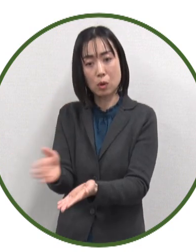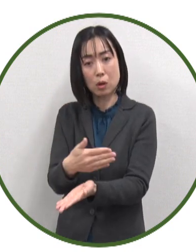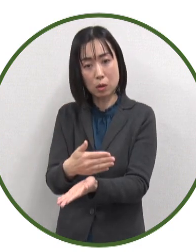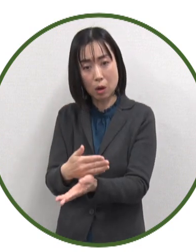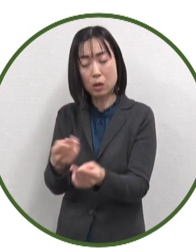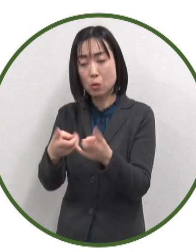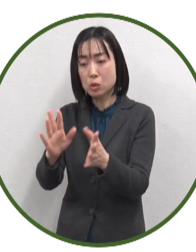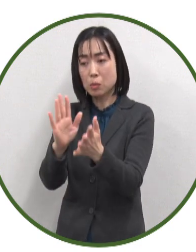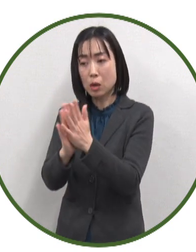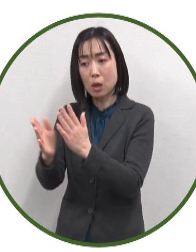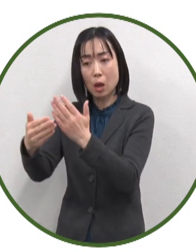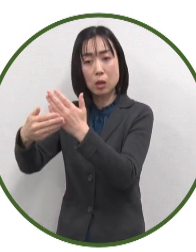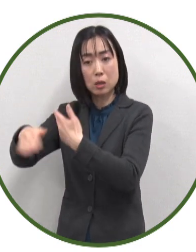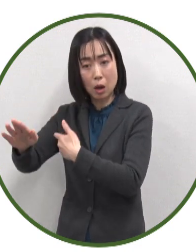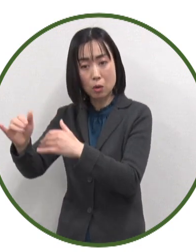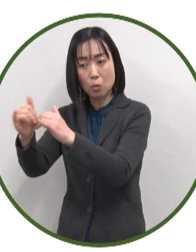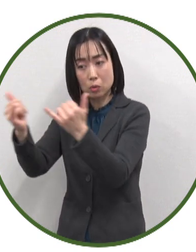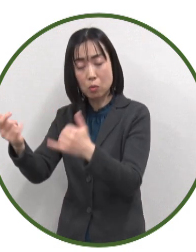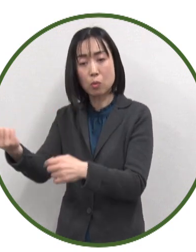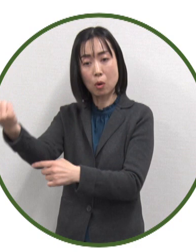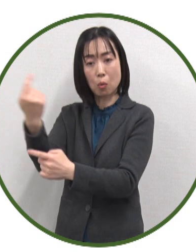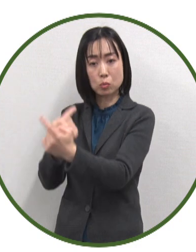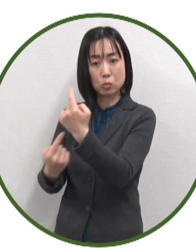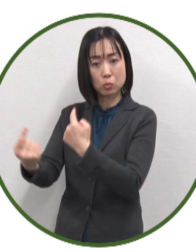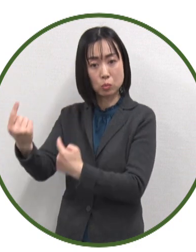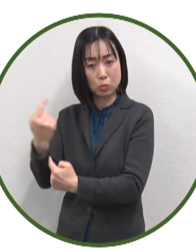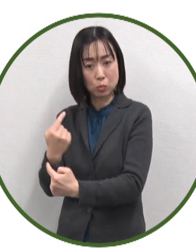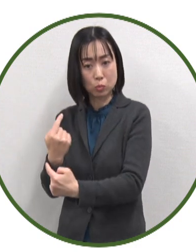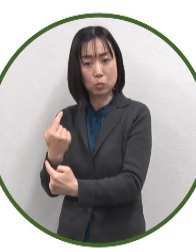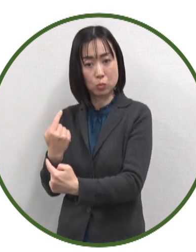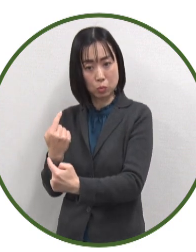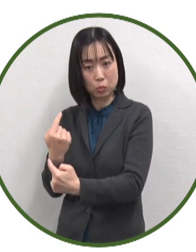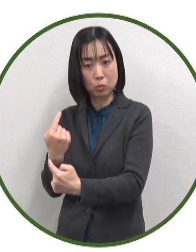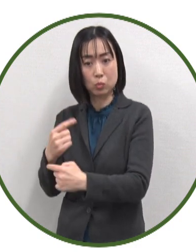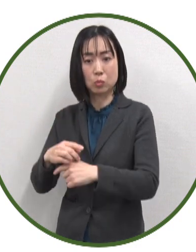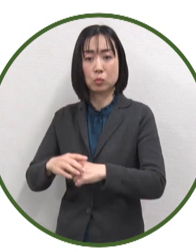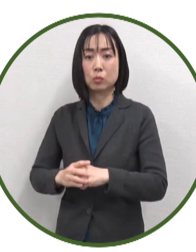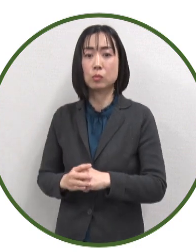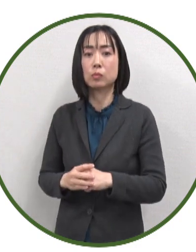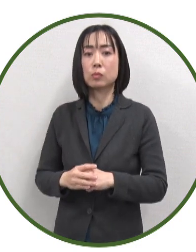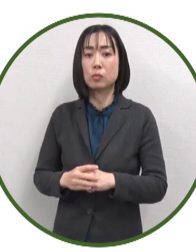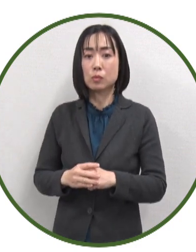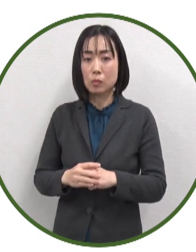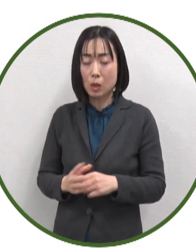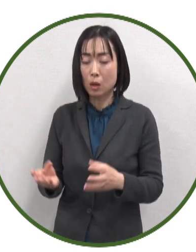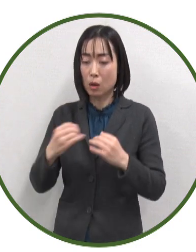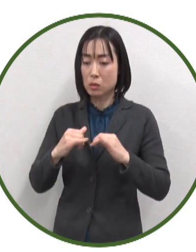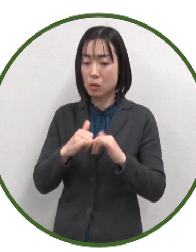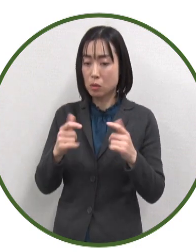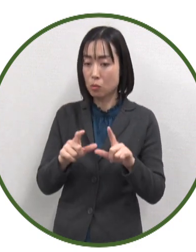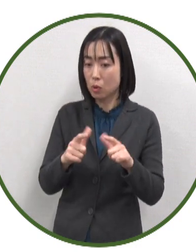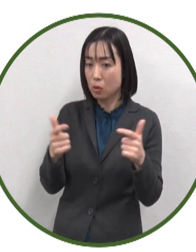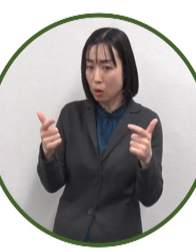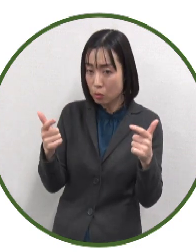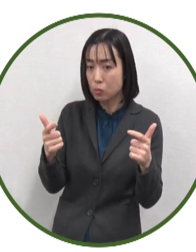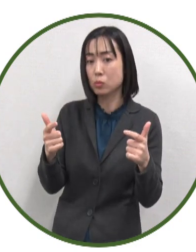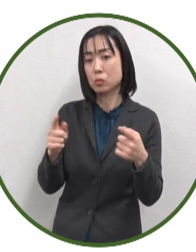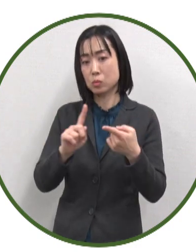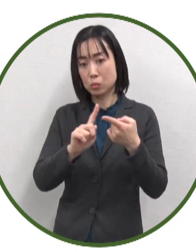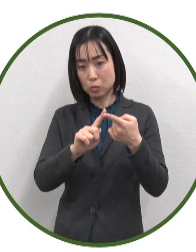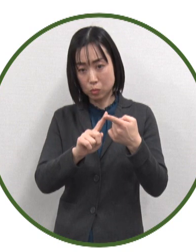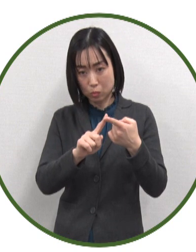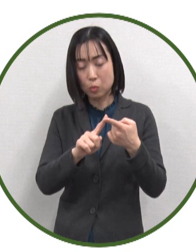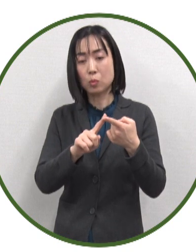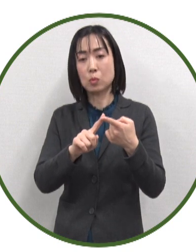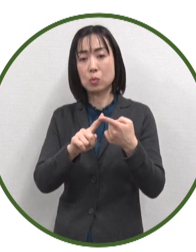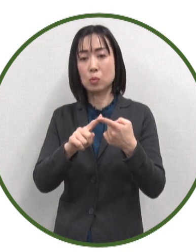外往来の増加によりまして、県外由来と疑われる感染例が増加をいたしました。またこれに続く